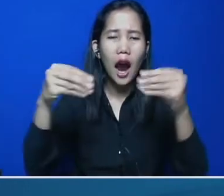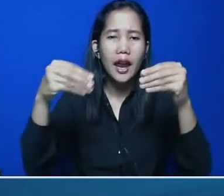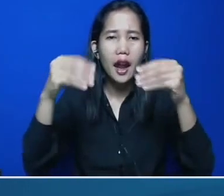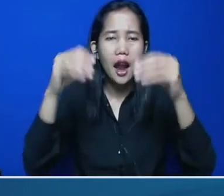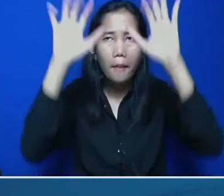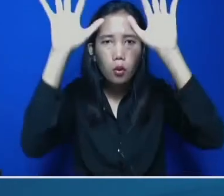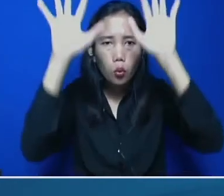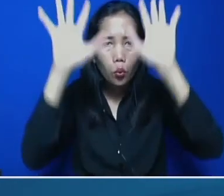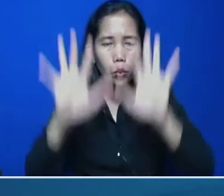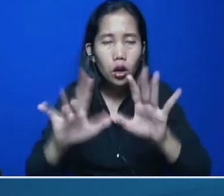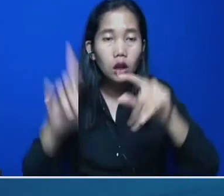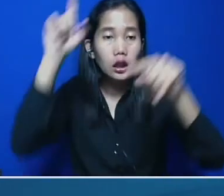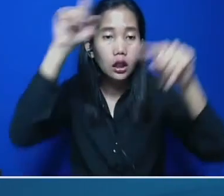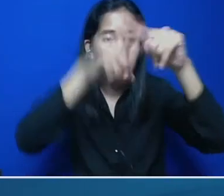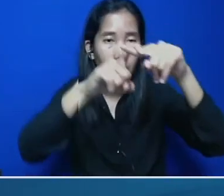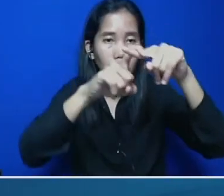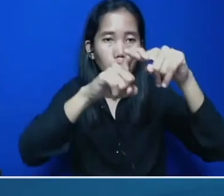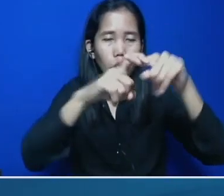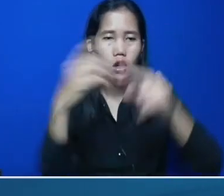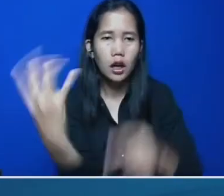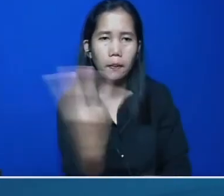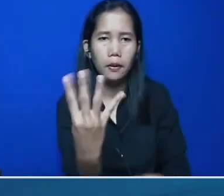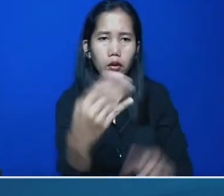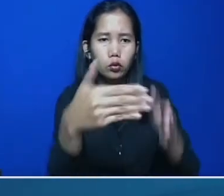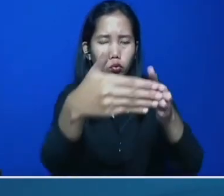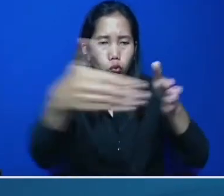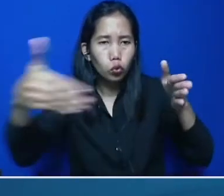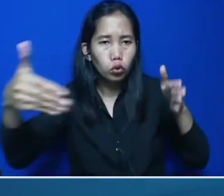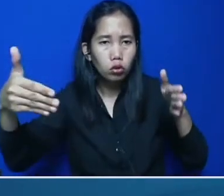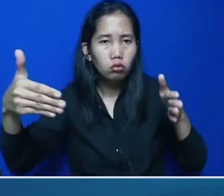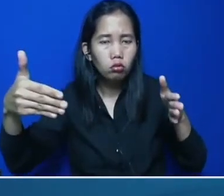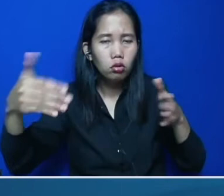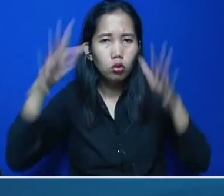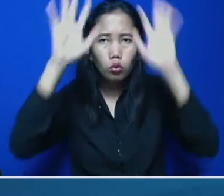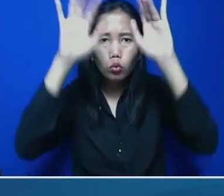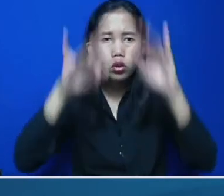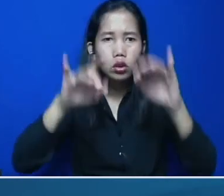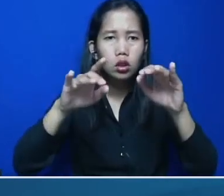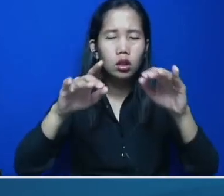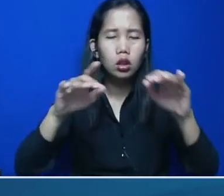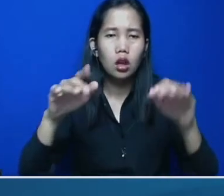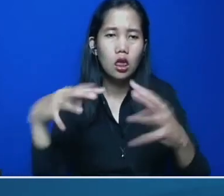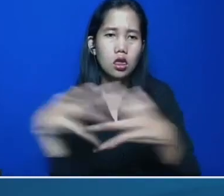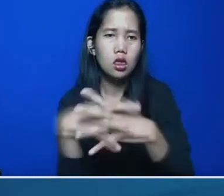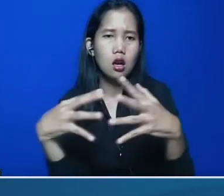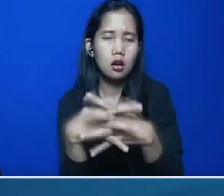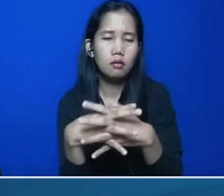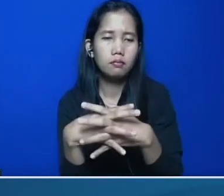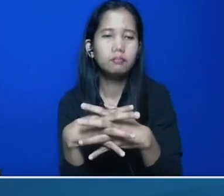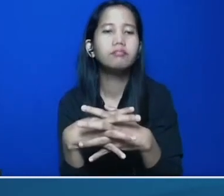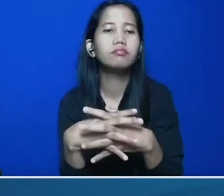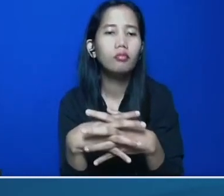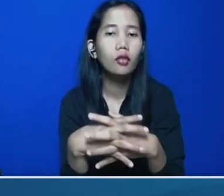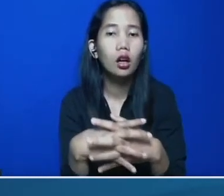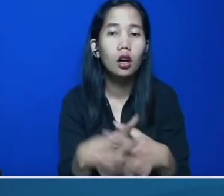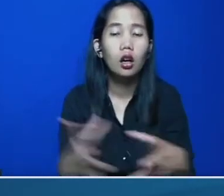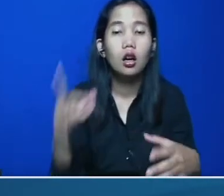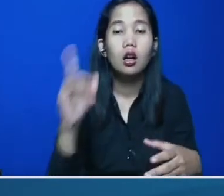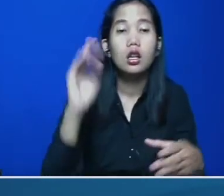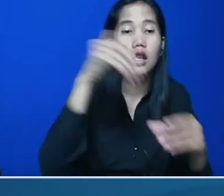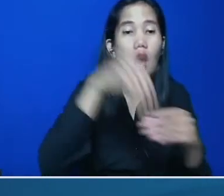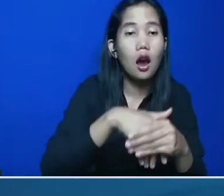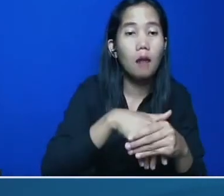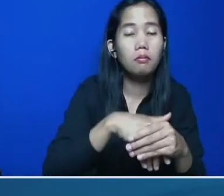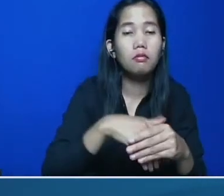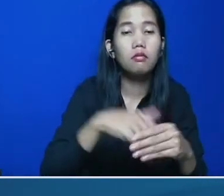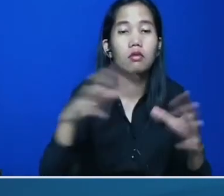pelbagai jenis binatang berkaki empat binatang menjalar dan burung ini dia kita sudah pelajari